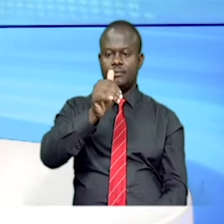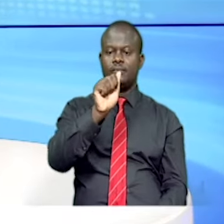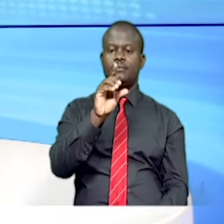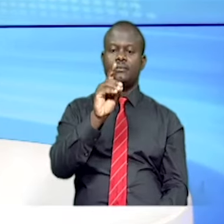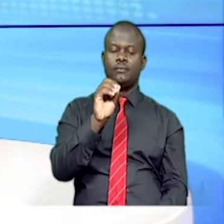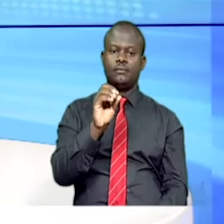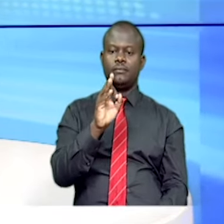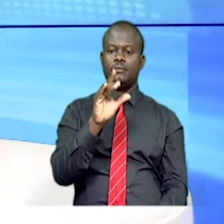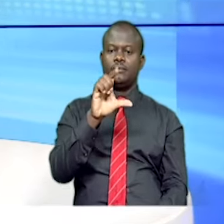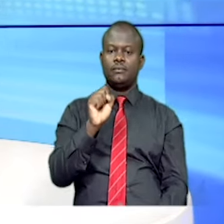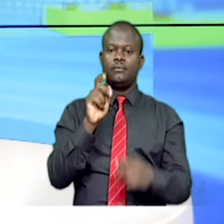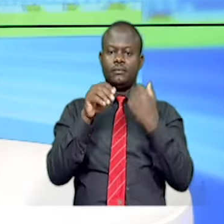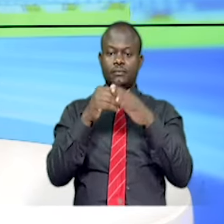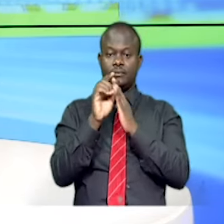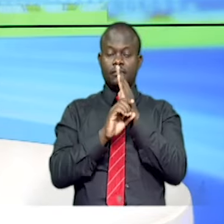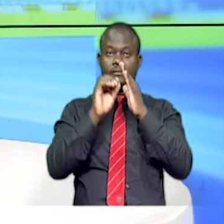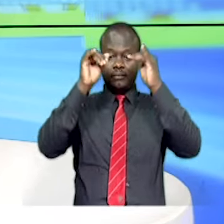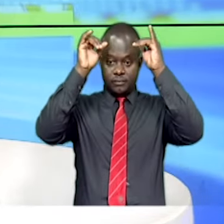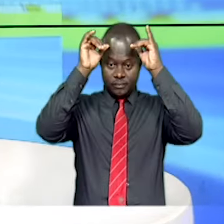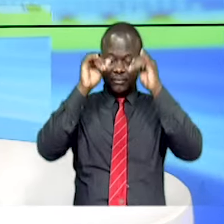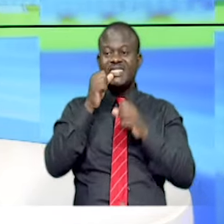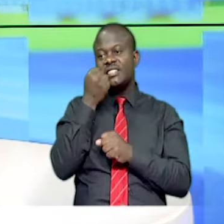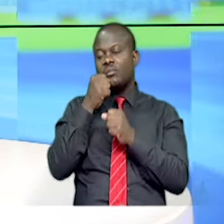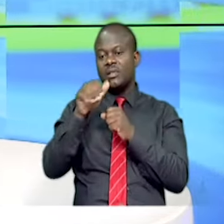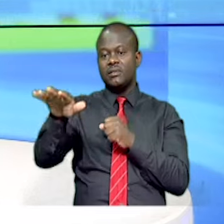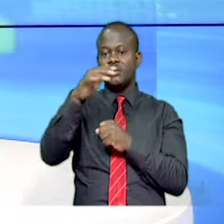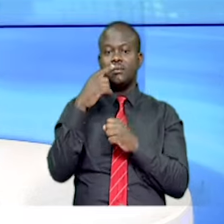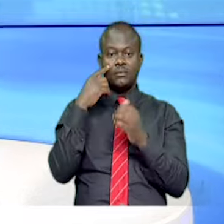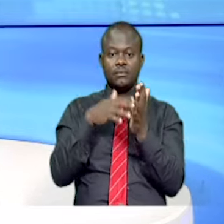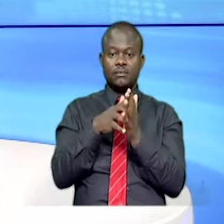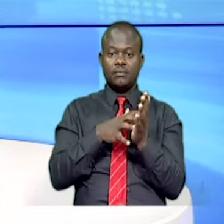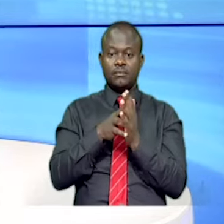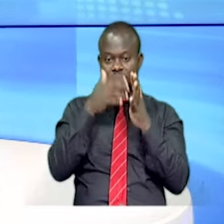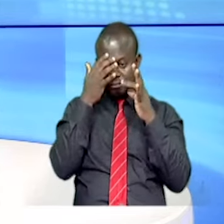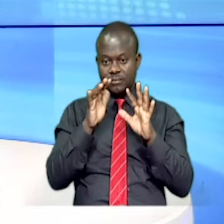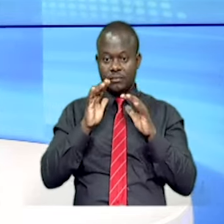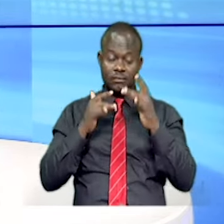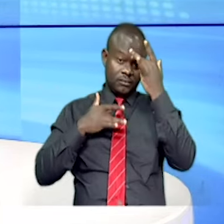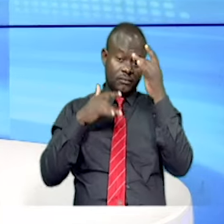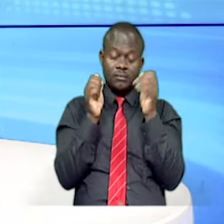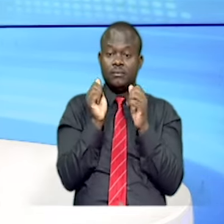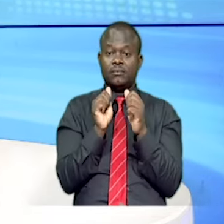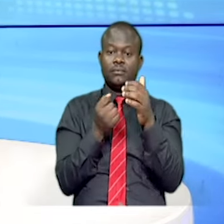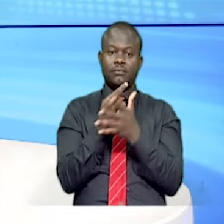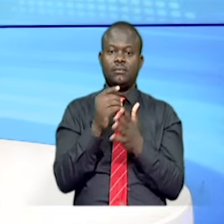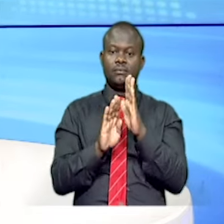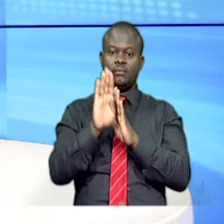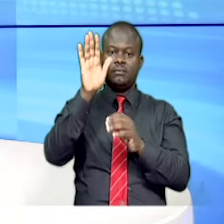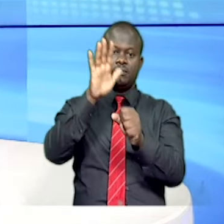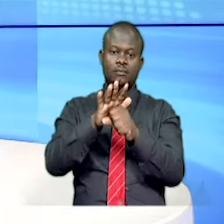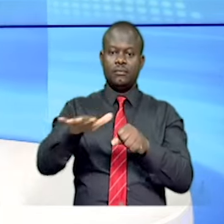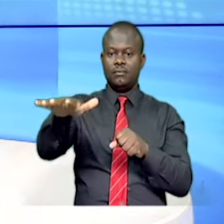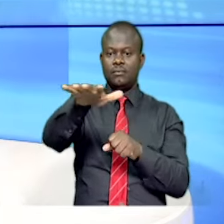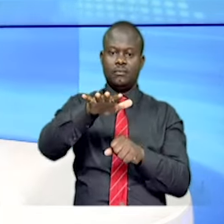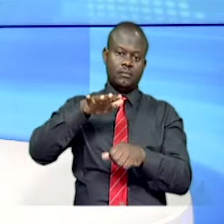abaturage bo mu karere ka Nyamasheke bavuga ko kudohoka ku ngamba zo kwirinda malaria ari byo byatumye izamuka bidasanzwe muri aka